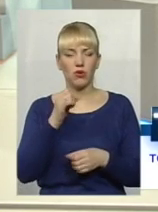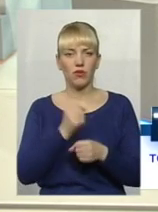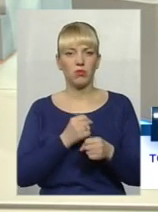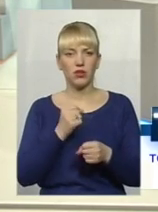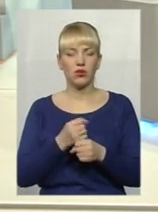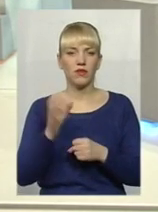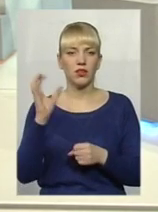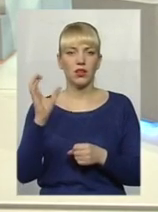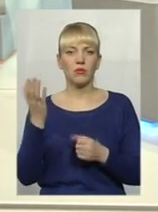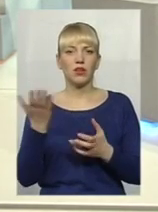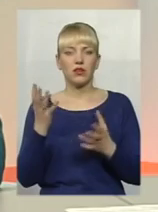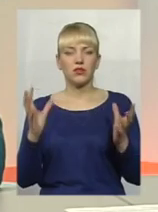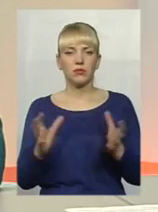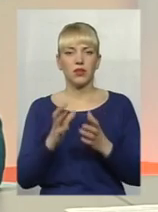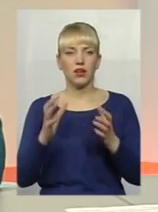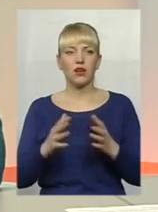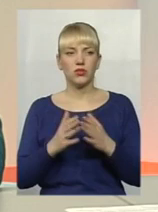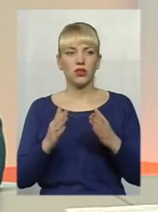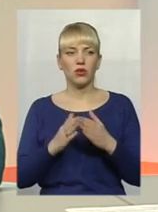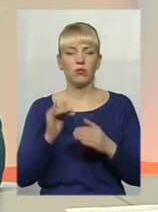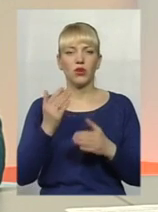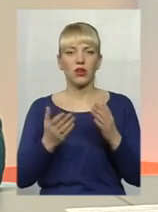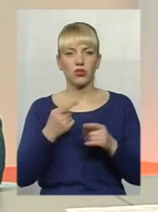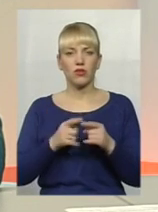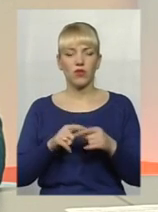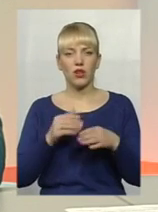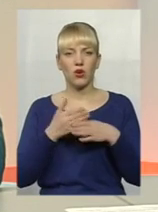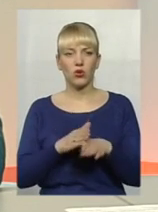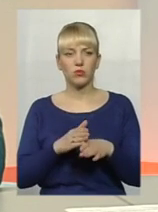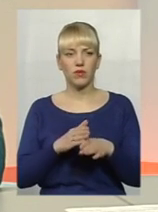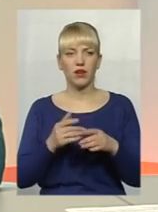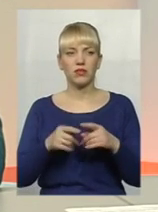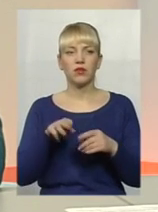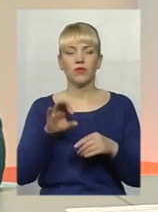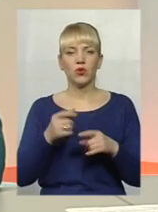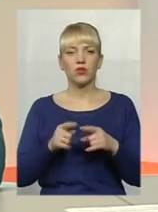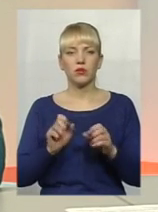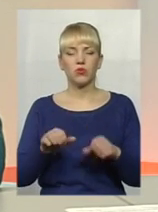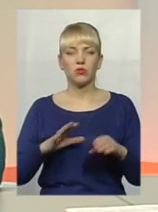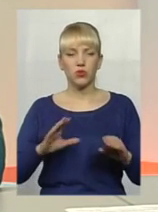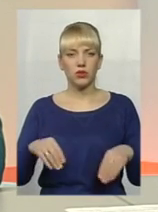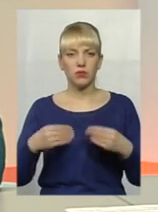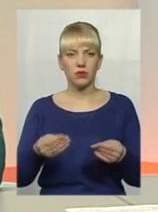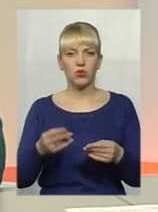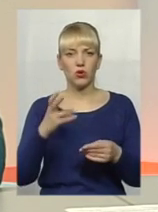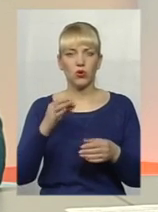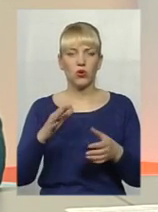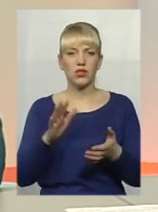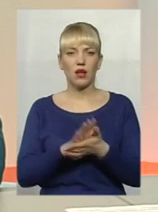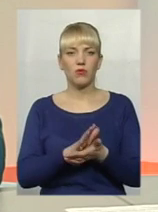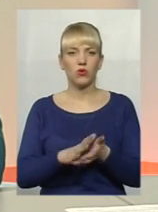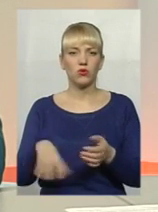лампи, які зберігаються вдома, і якщо вона розбивається, то це, ну, призводить до забруднення всього приміщення, в